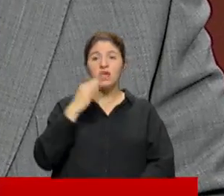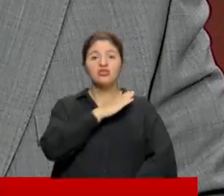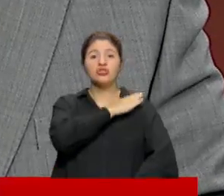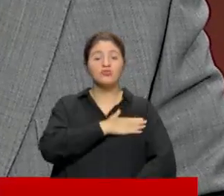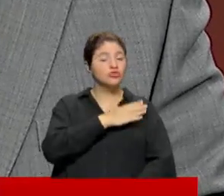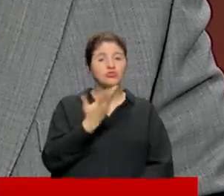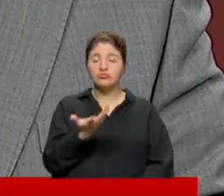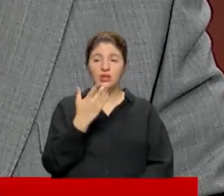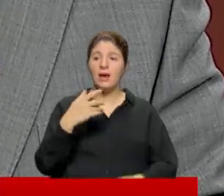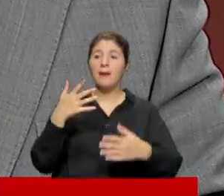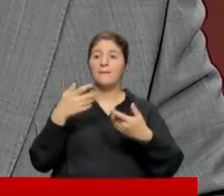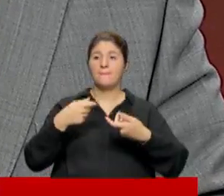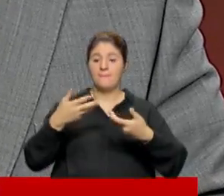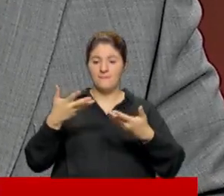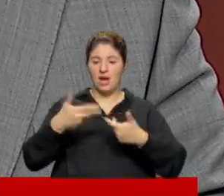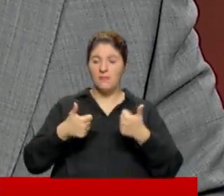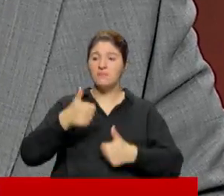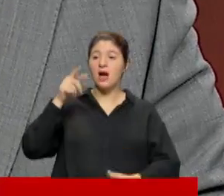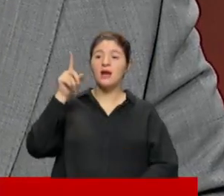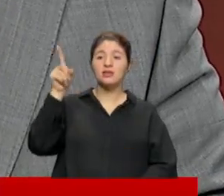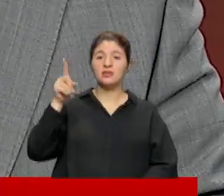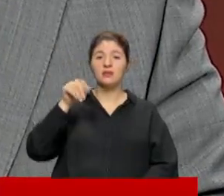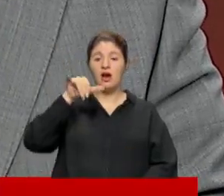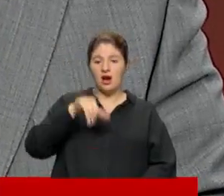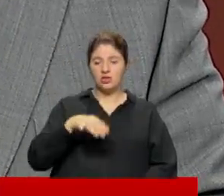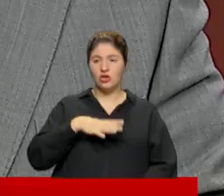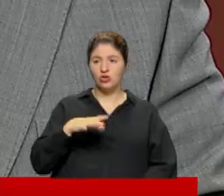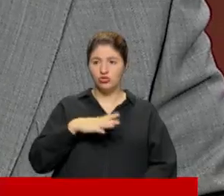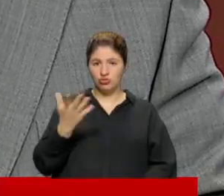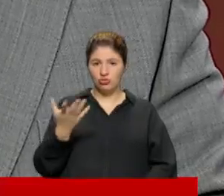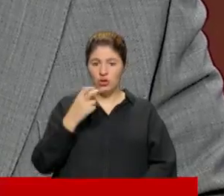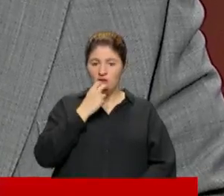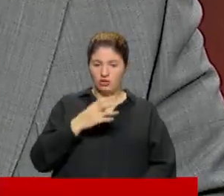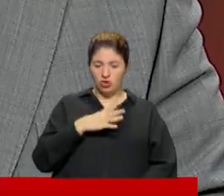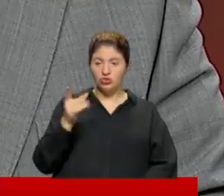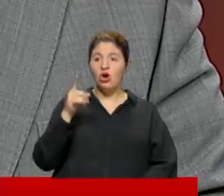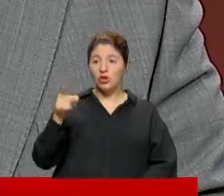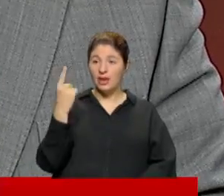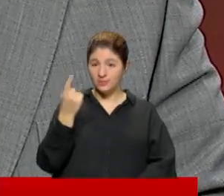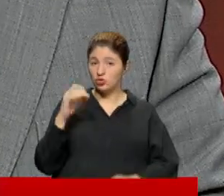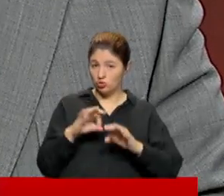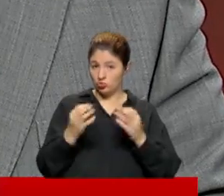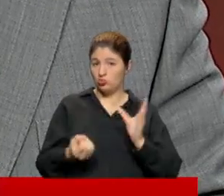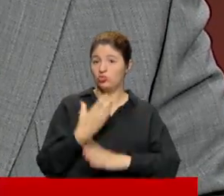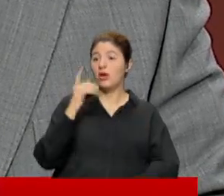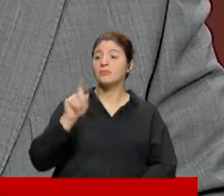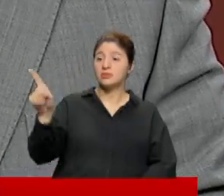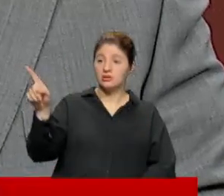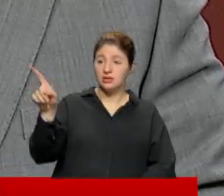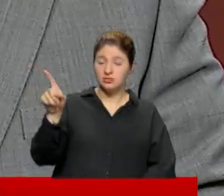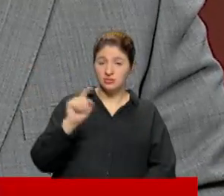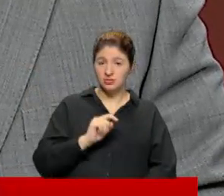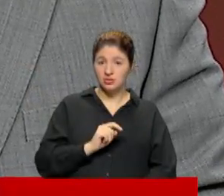bakanından kadrolarını istiyor haklarını istiyor talep ediyor onları yerine getirsinler onlara bir çözüm üretsin